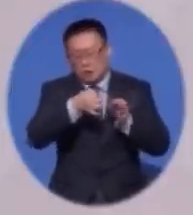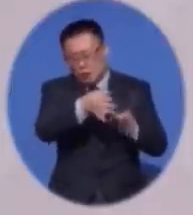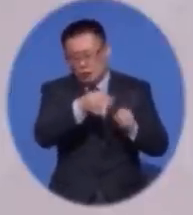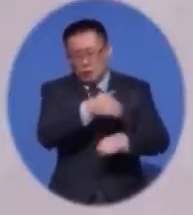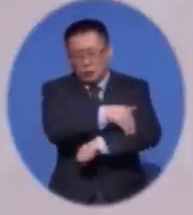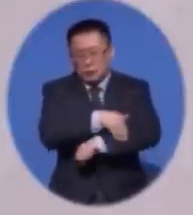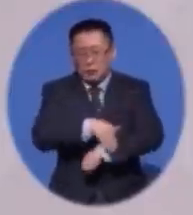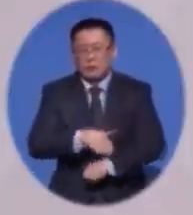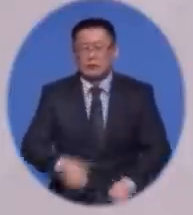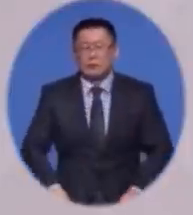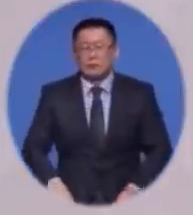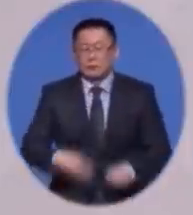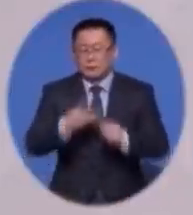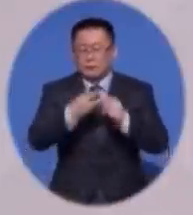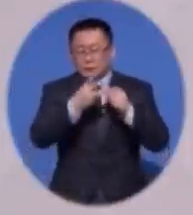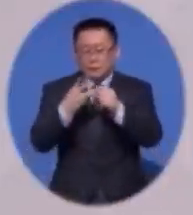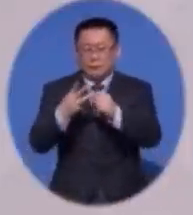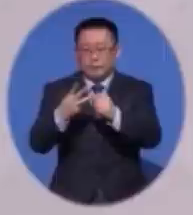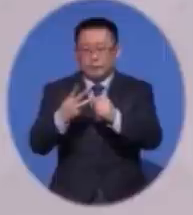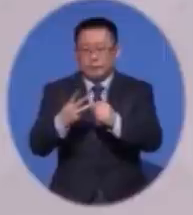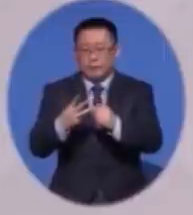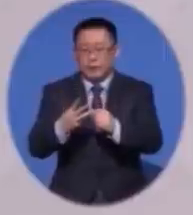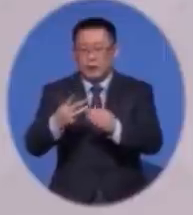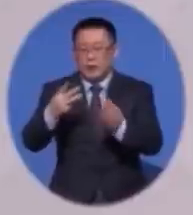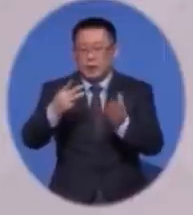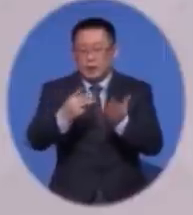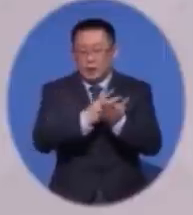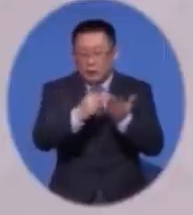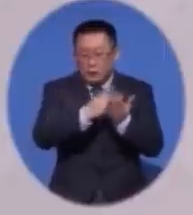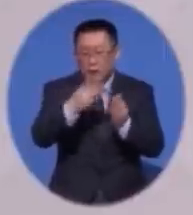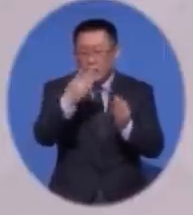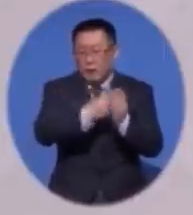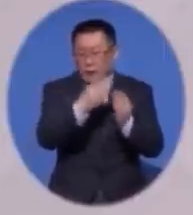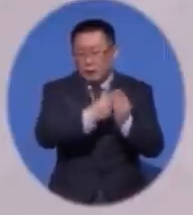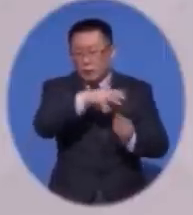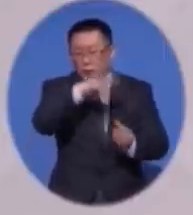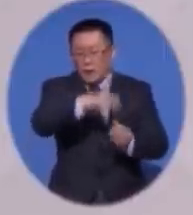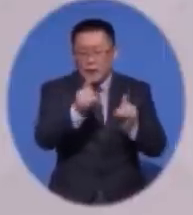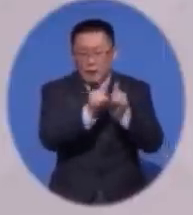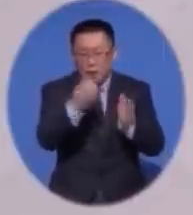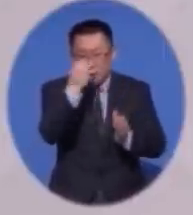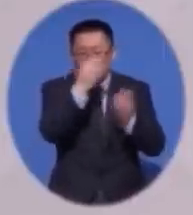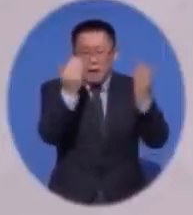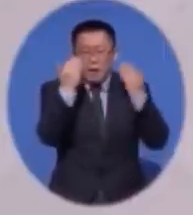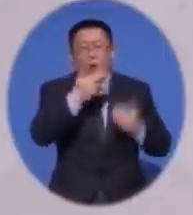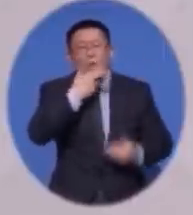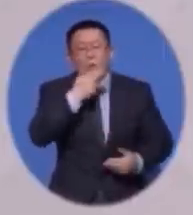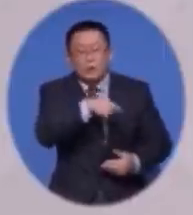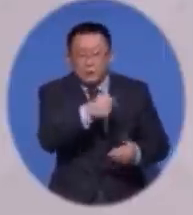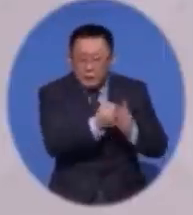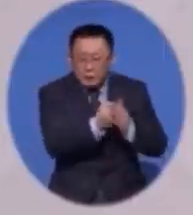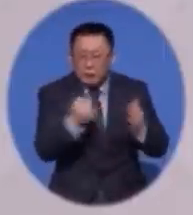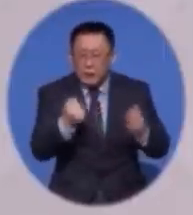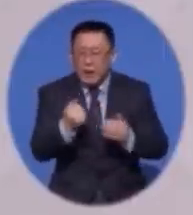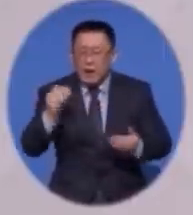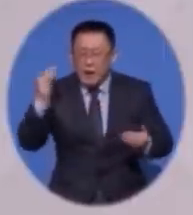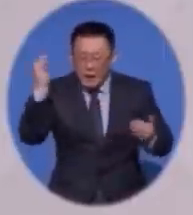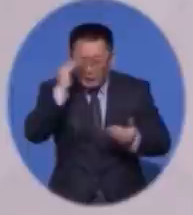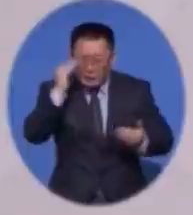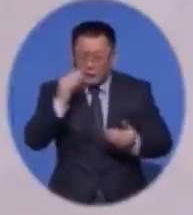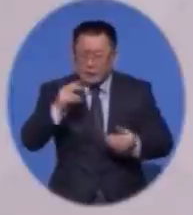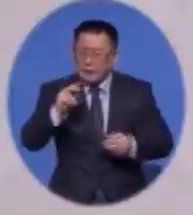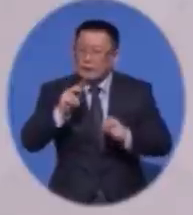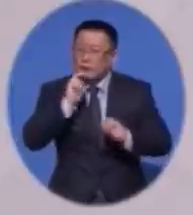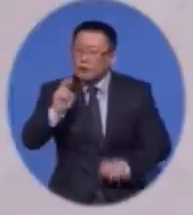예정입니다. 셋째, 석사동, 퇴계동에 일반 고등학교가 없어서 지금 학생들이 20, 30분 버스를